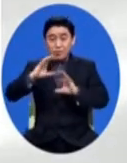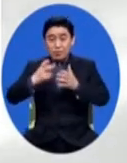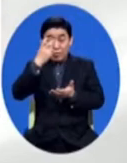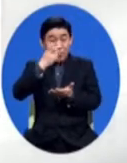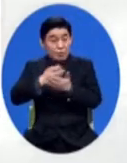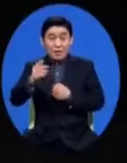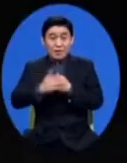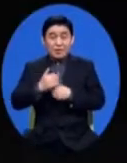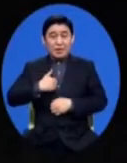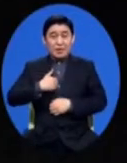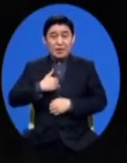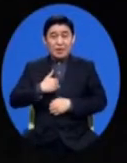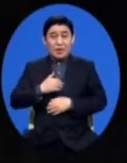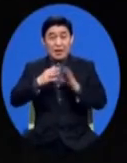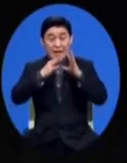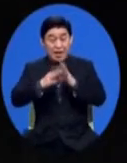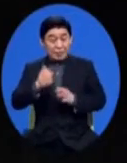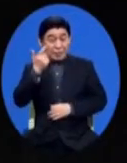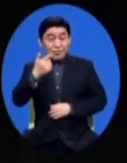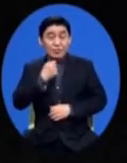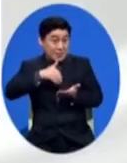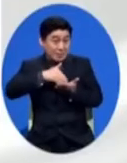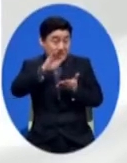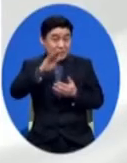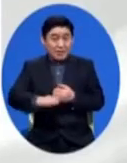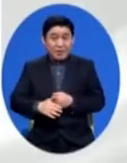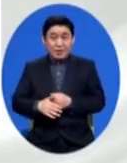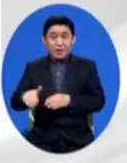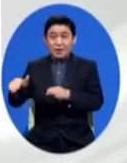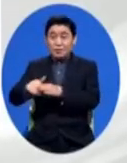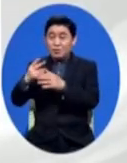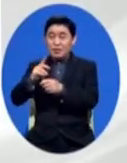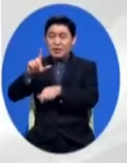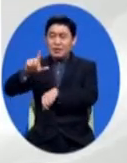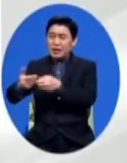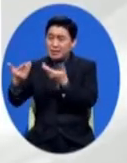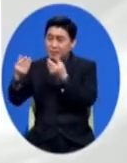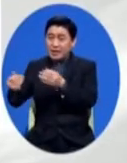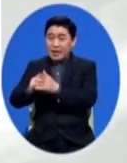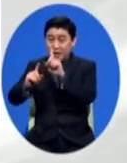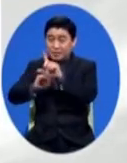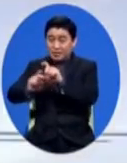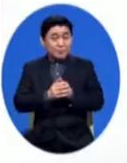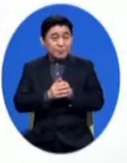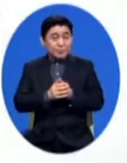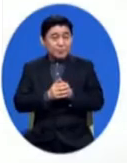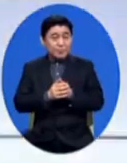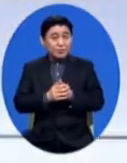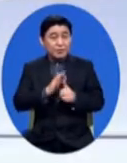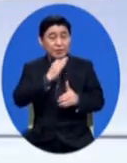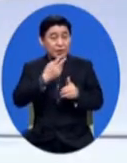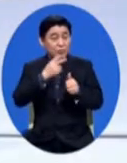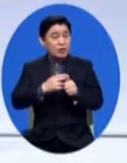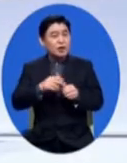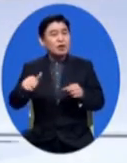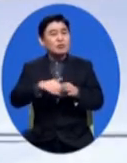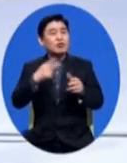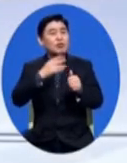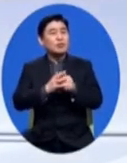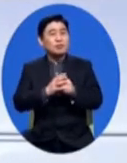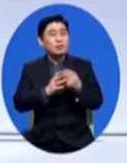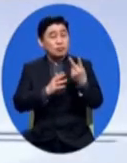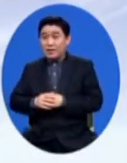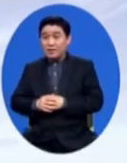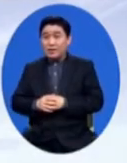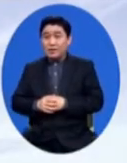제가 물어보면 간단히 제가 이어서 좀 묻겠는데요. 문재인 후보님 시간이 다 돼가서 제가 한 가지만 좀 여쭤보겠습니다. 안철수 후보님 문재인 후보님한테 제가